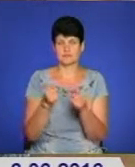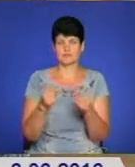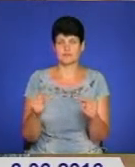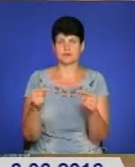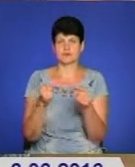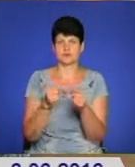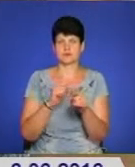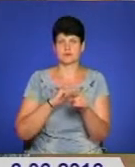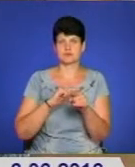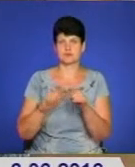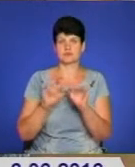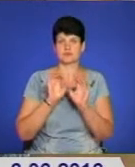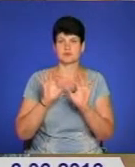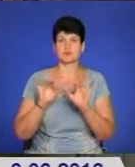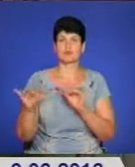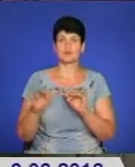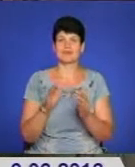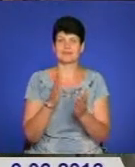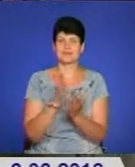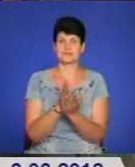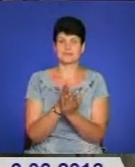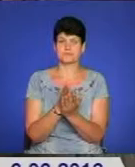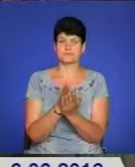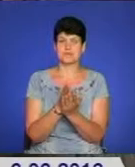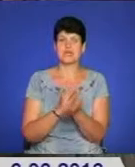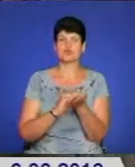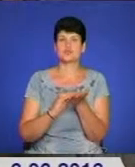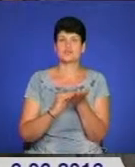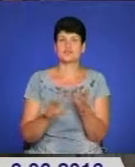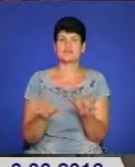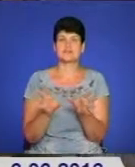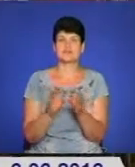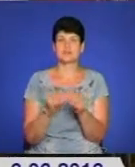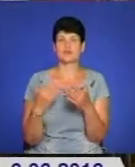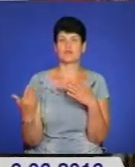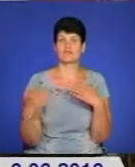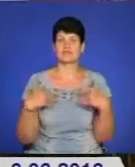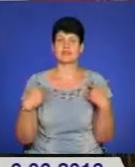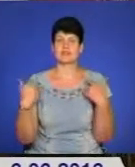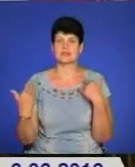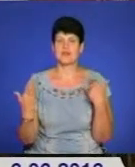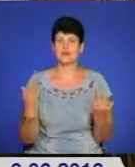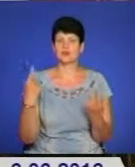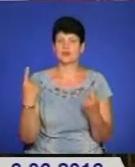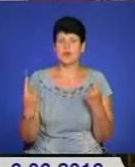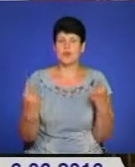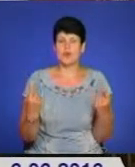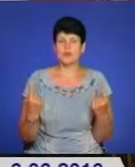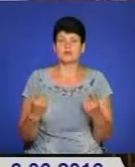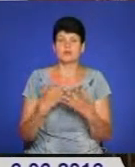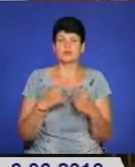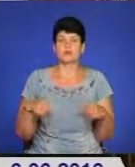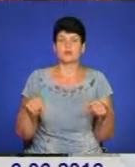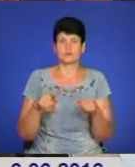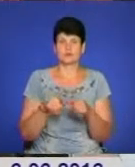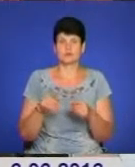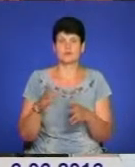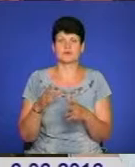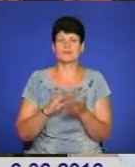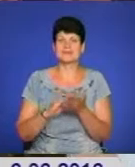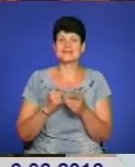оперативно освітлювати будь-які події, які відбуваються. Журналісти взаємно вітають один одного. Тернопільське коло засобів масової інформації –